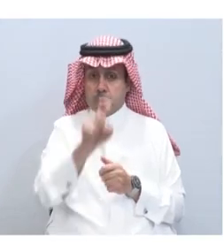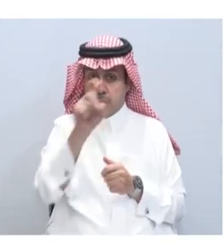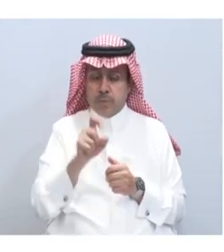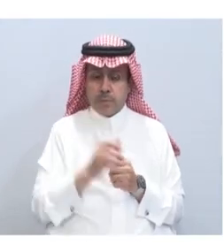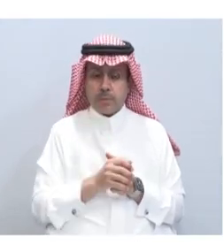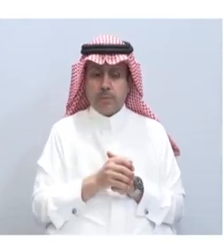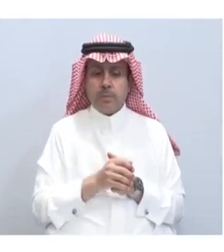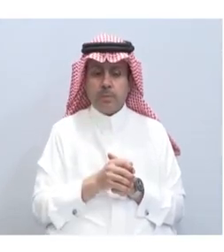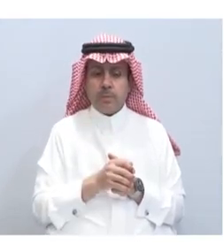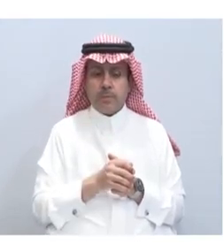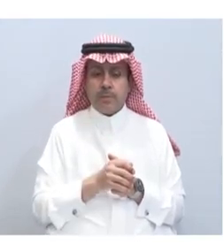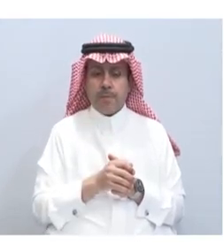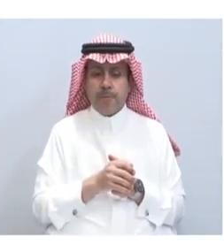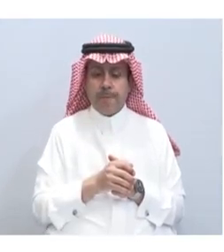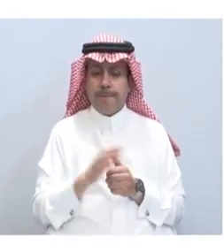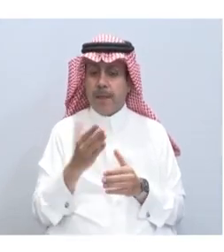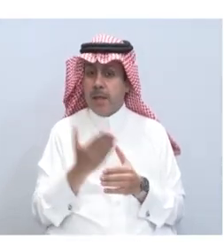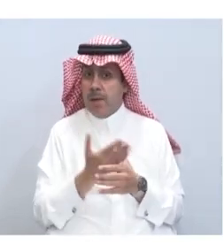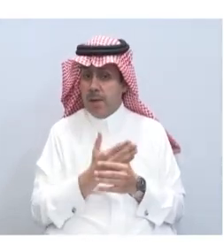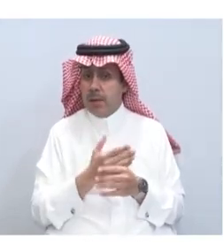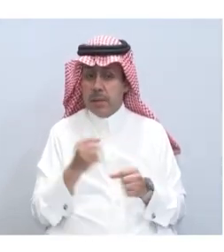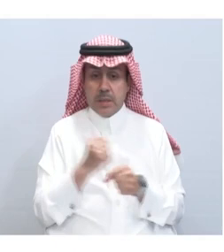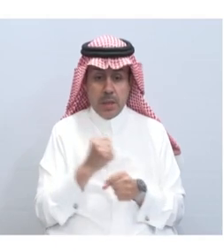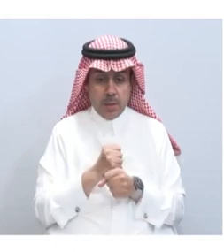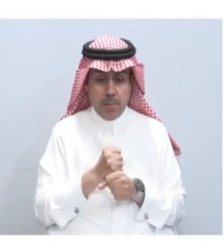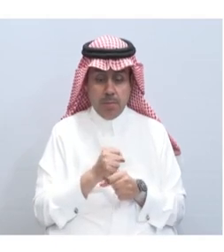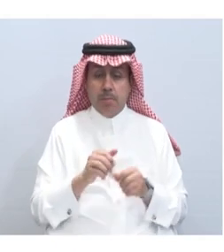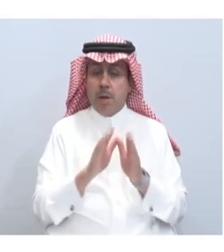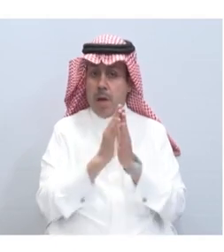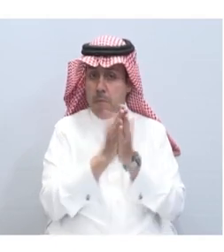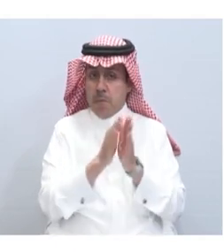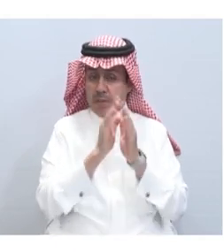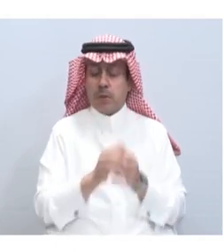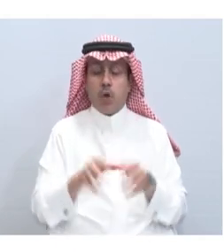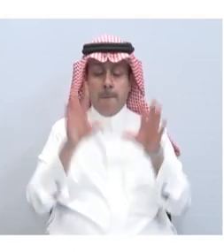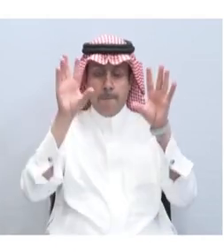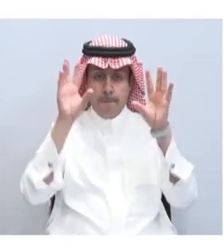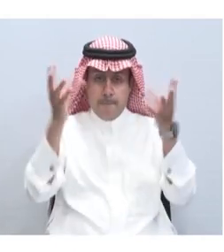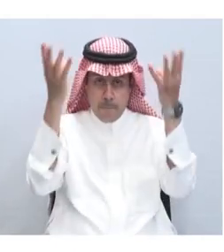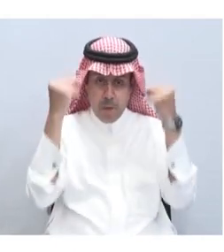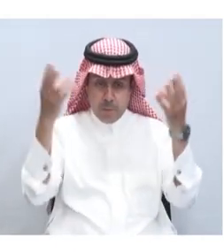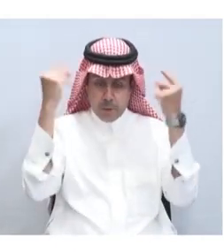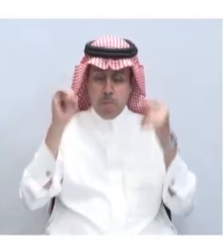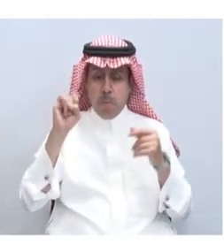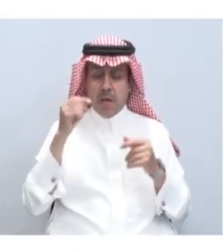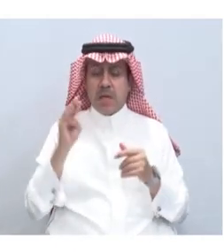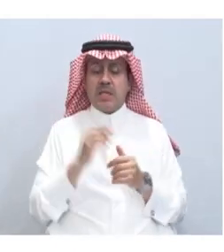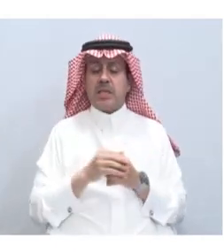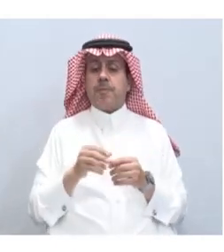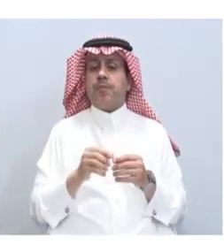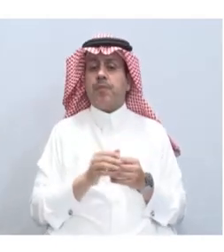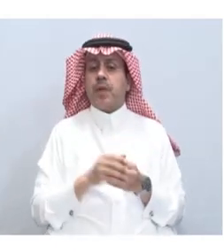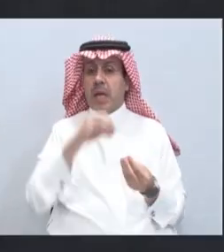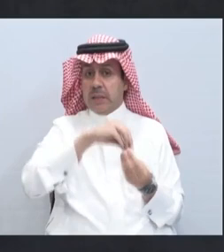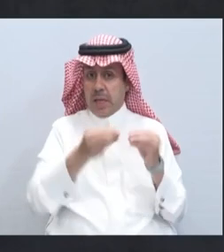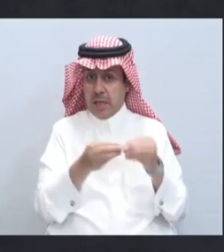لدينا هذا التساؤل التالي لماذا تستخدم المكتبات ومراكز المعلومات التقنيات في اعمالها اذا